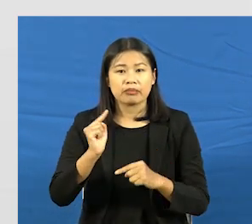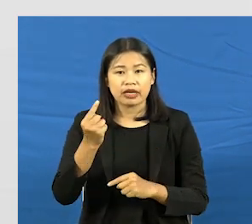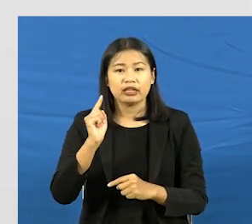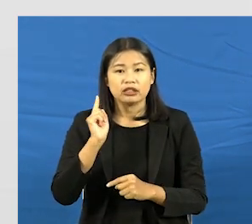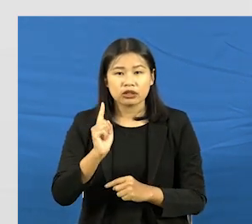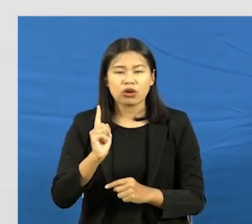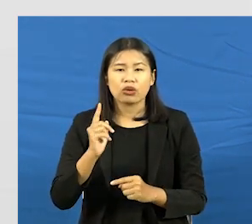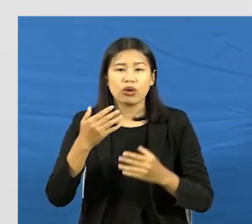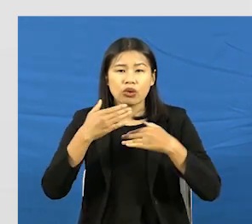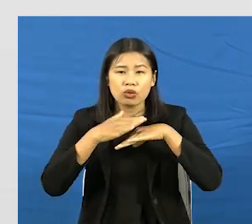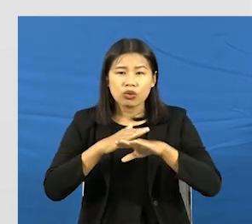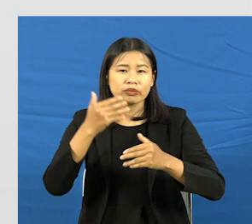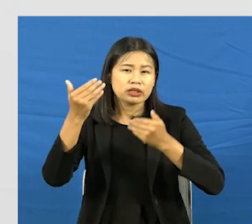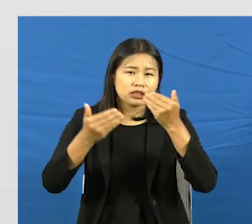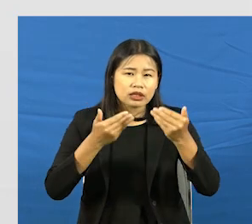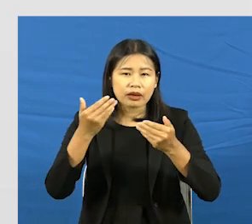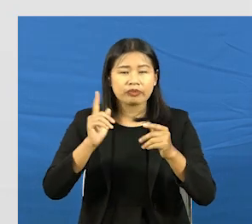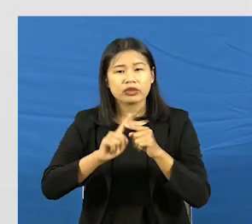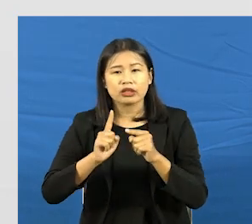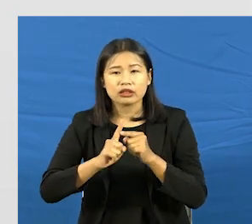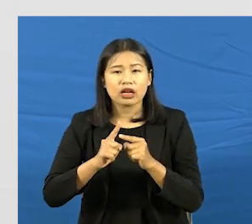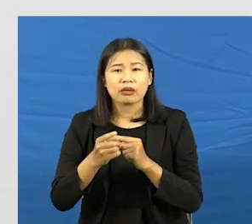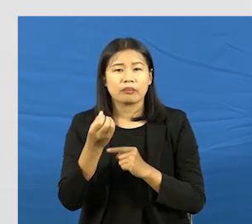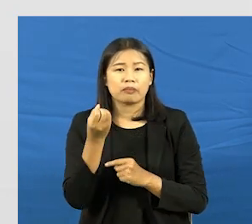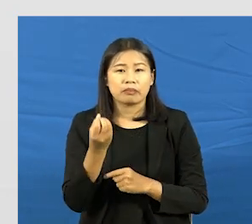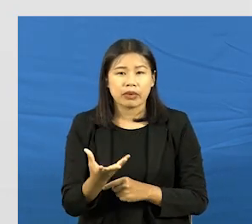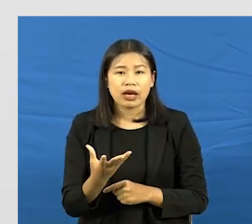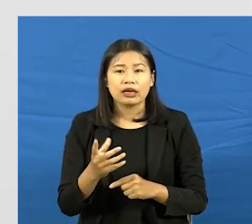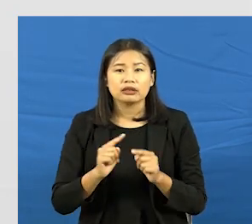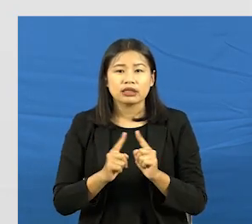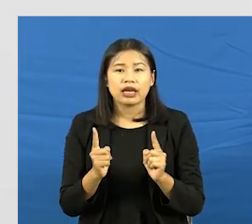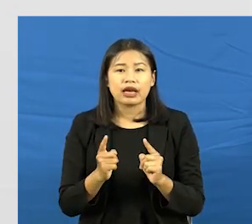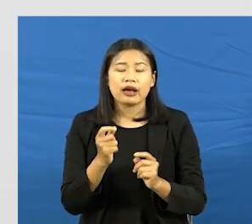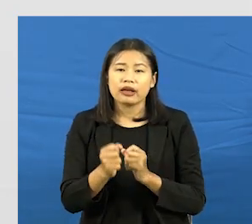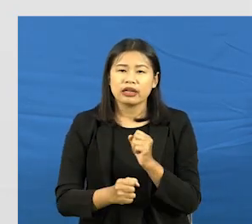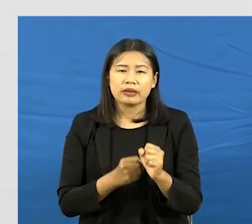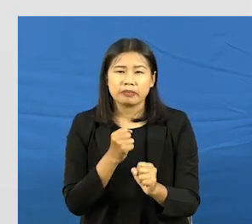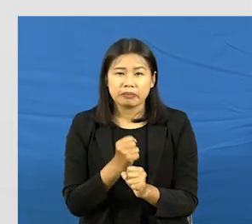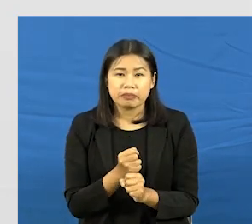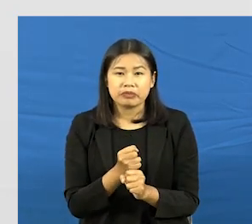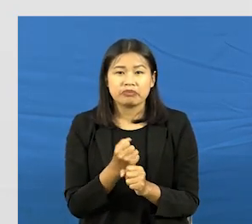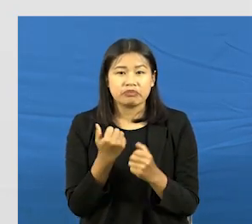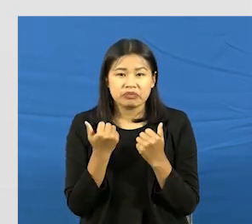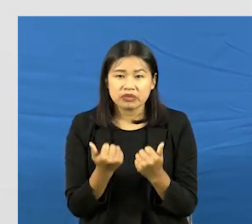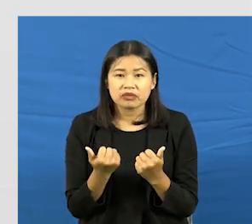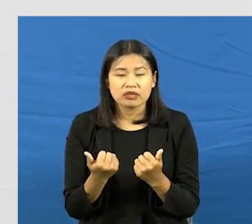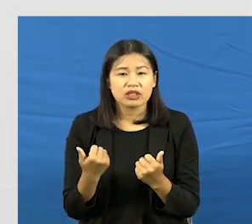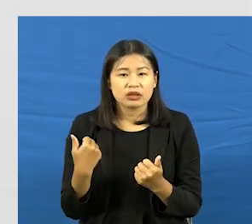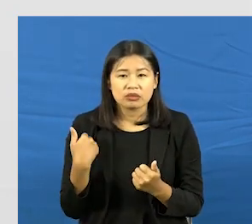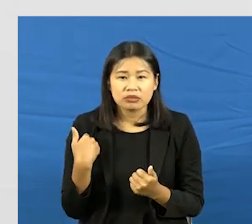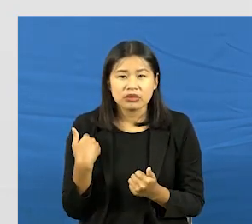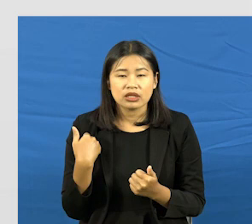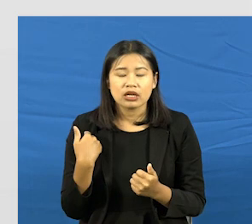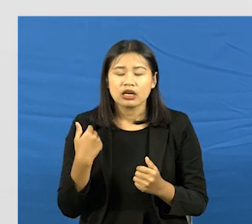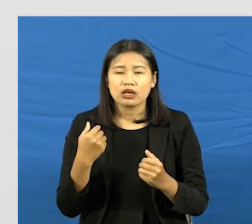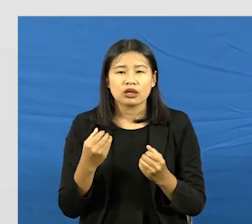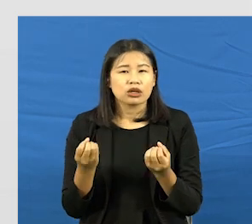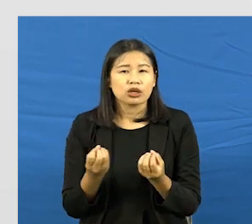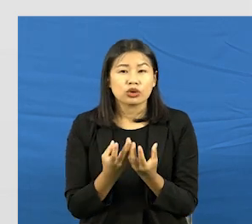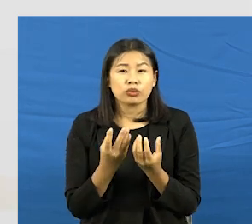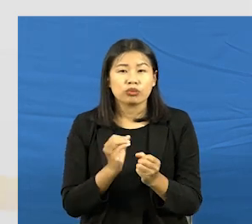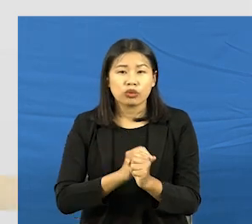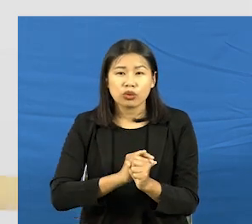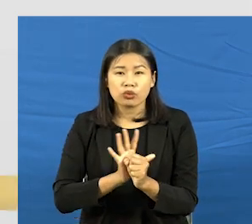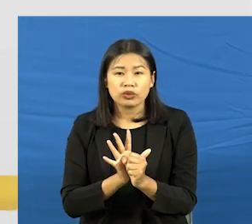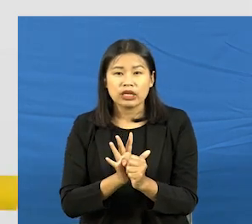นะฮะแต่ปีนี้ก็อย่างที่ท่านทราบดีว่ามีปัญหาเรื่องโควิด นะครับเพราะนั้นกิจกรรมรวมกลุ่มนักศึกษาหลาย